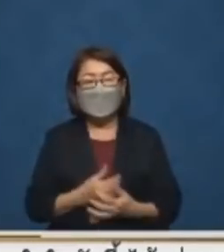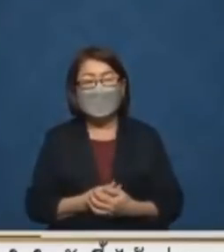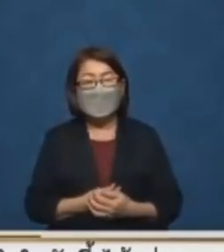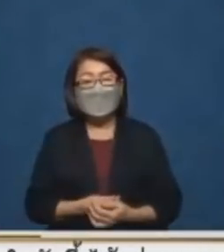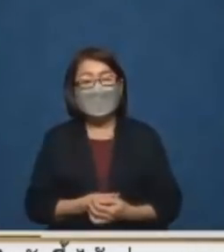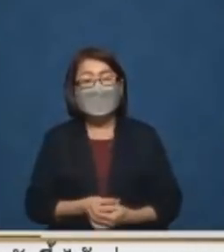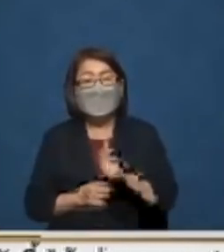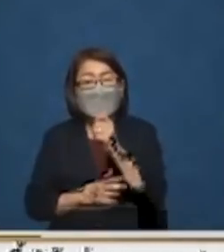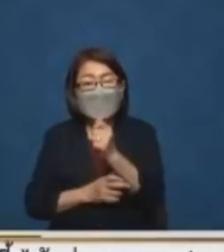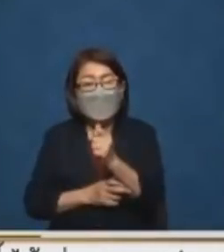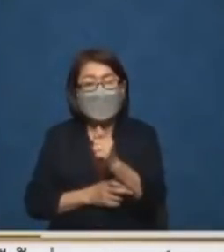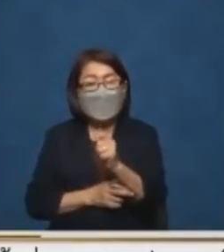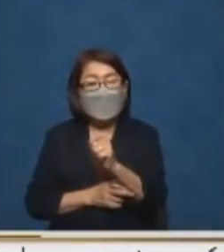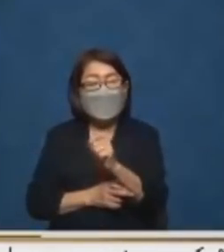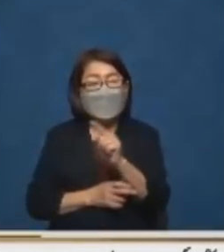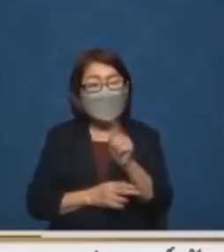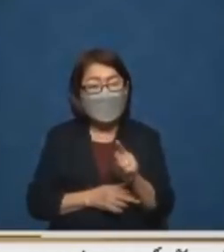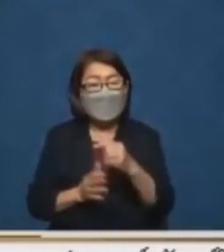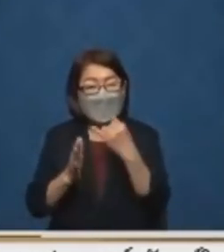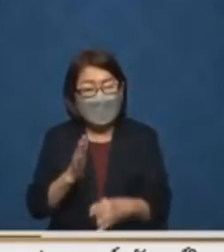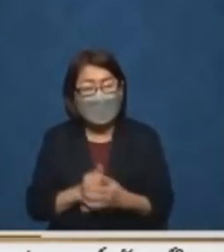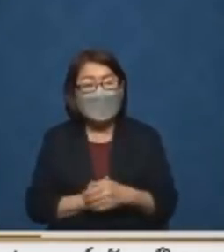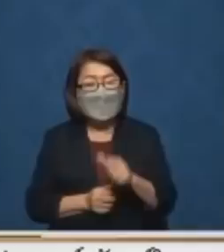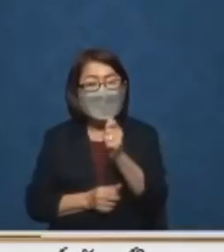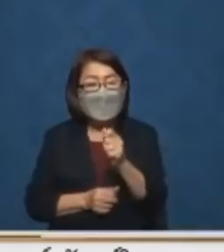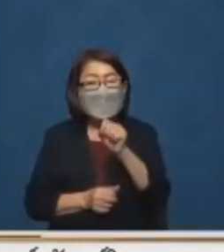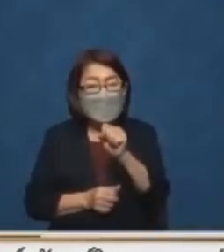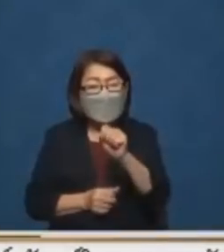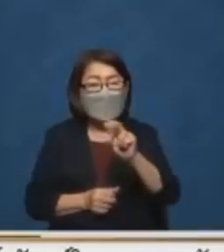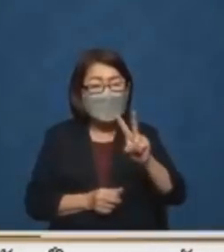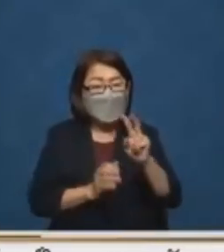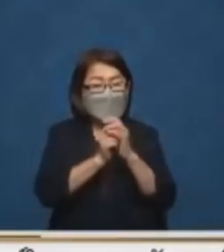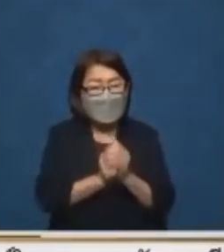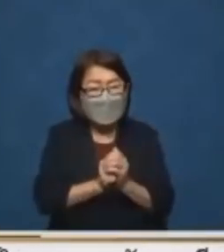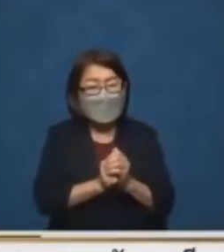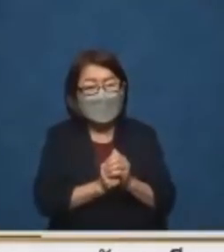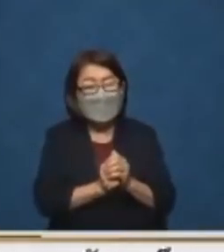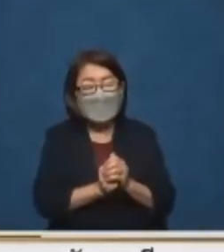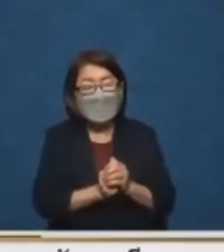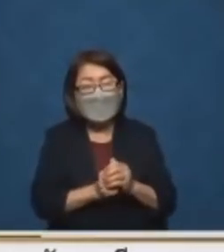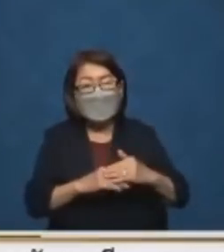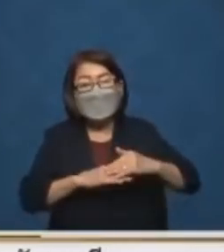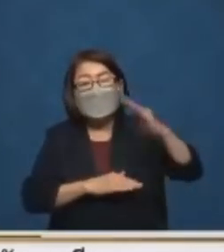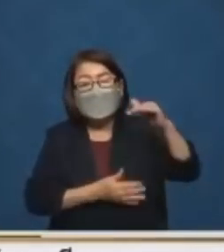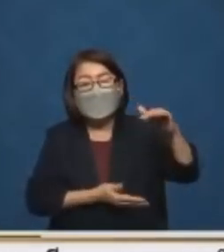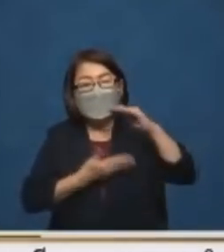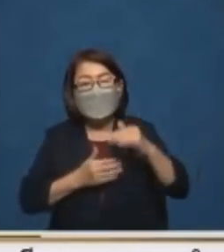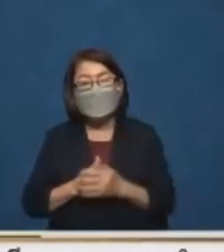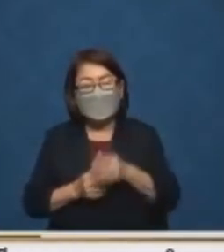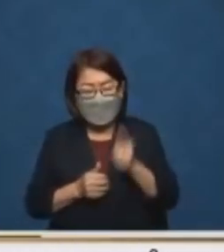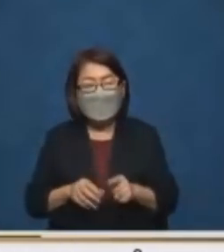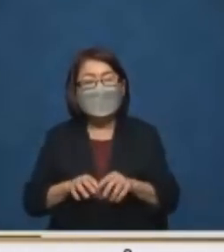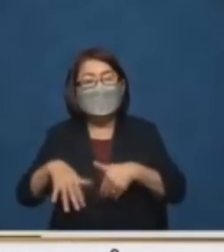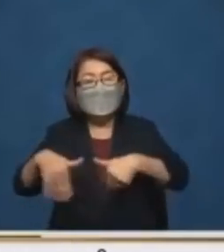Astar ก็ผดภาษที่โนวักเกินจนวันนี้ที่โวกซีหลักส่ววักซีนท